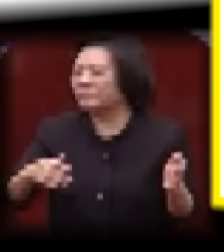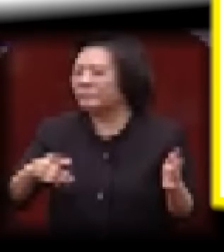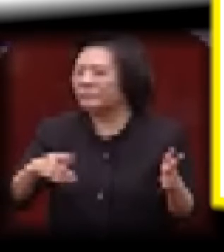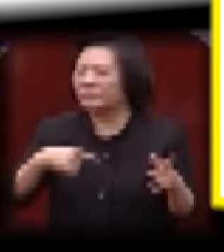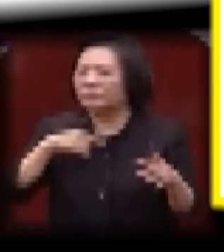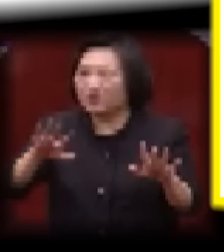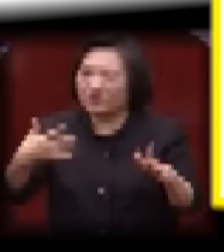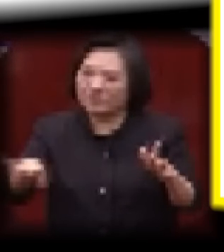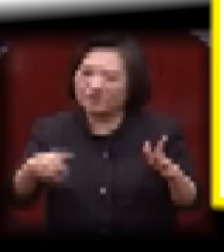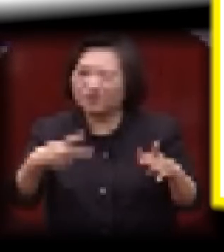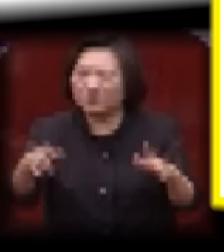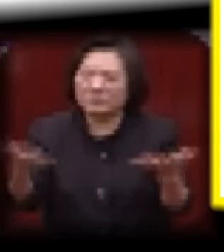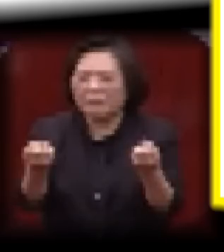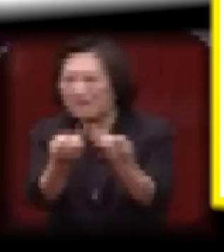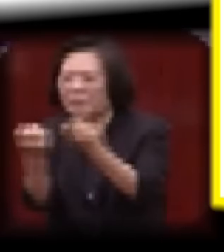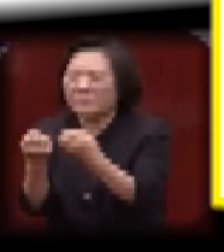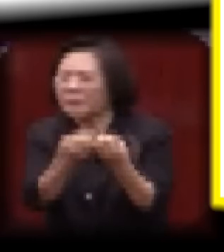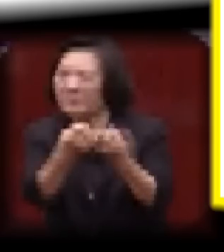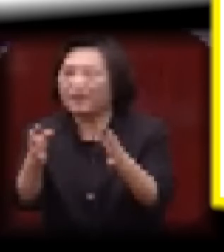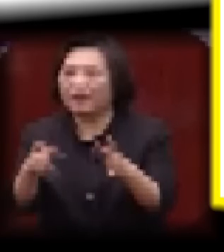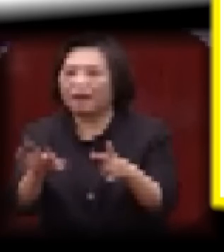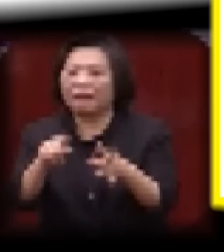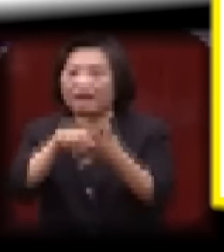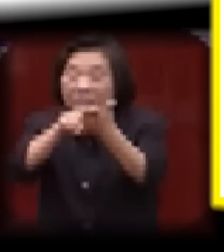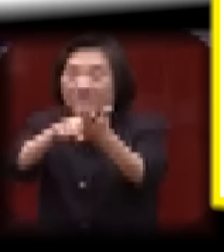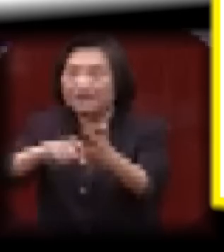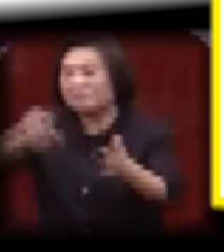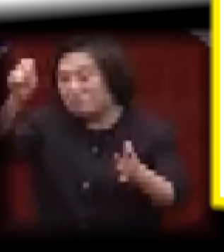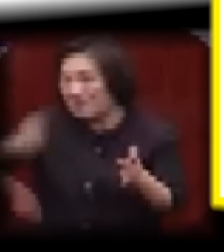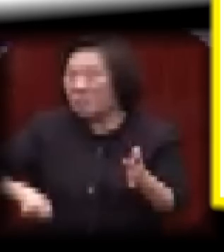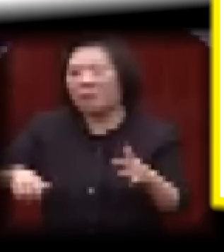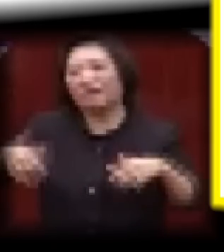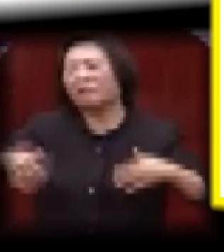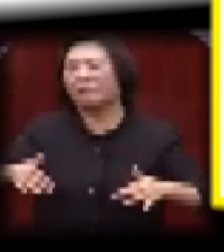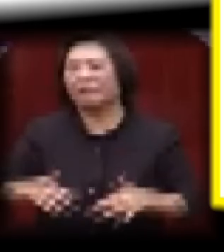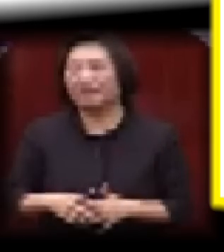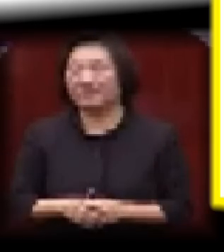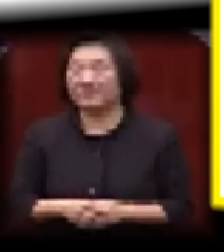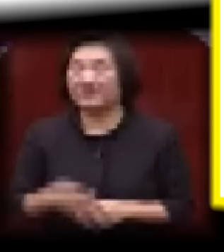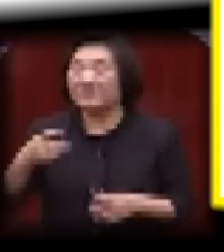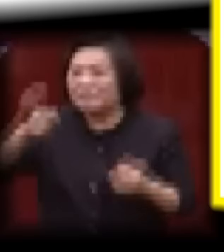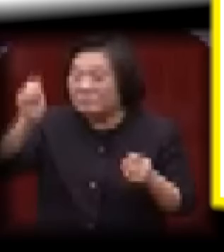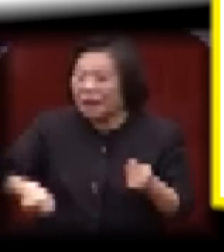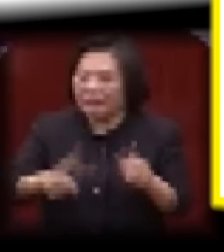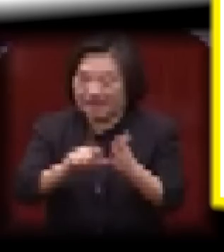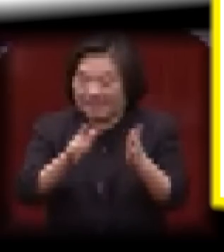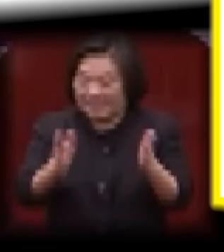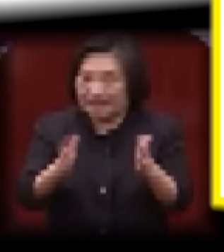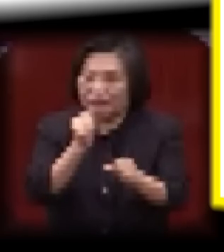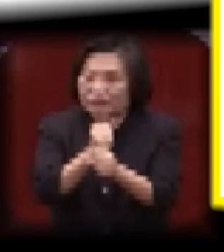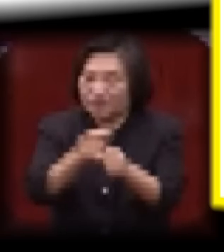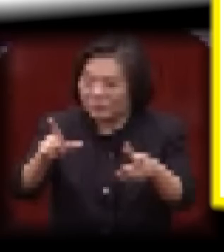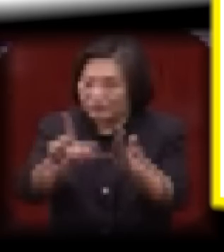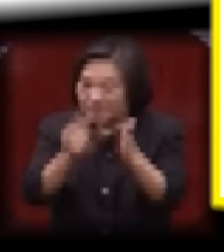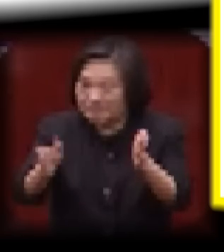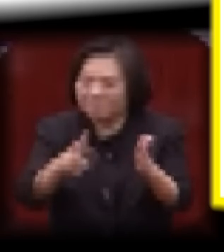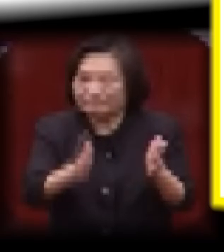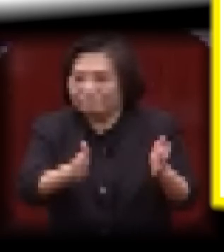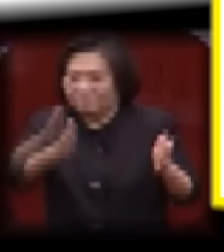问题种种，你知道他们也有申请仲裁，那这个仲裁在延长工期。那上礼拜